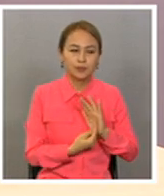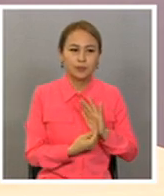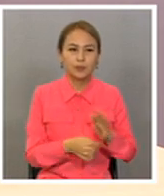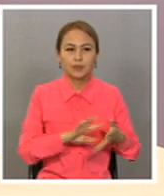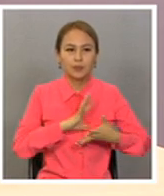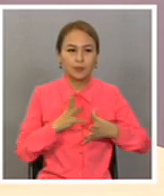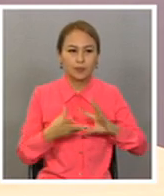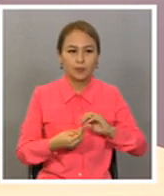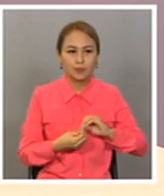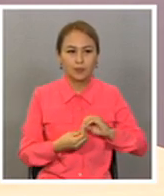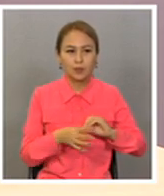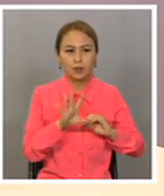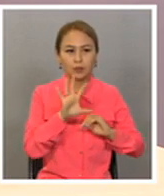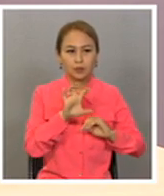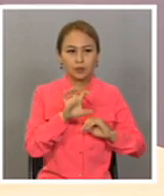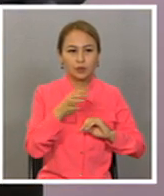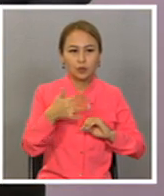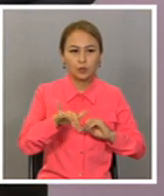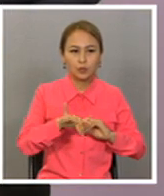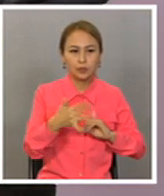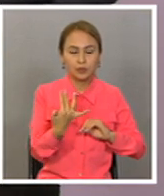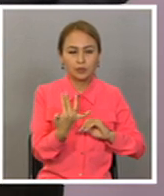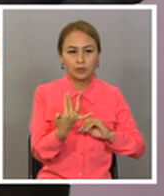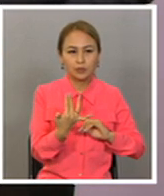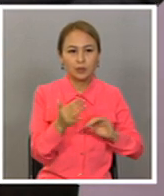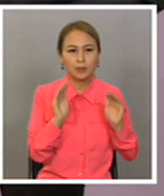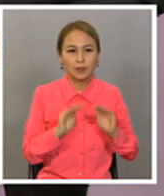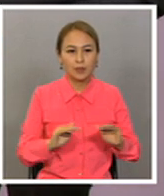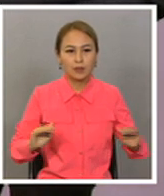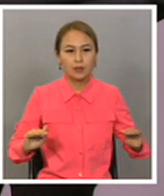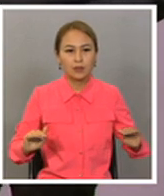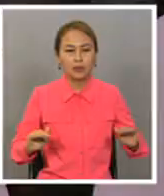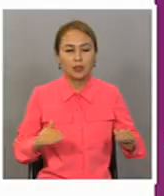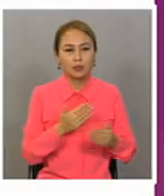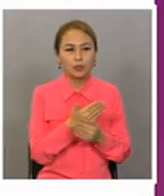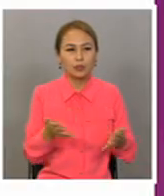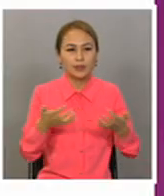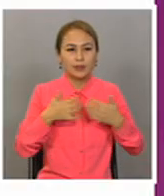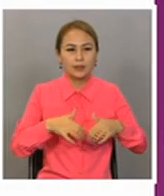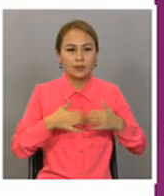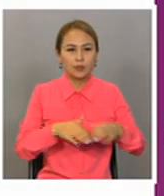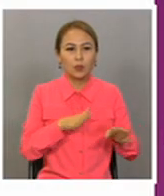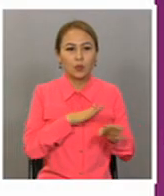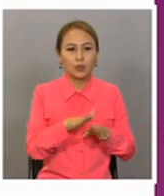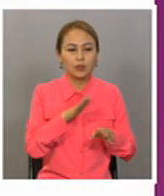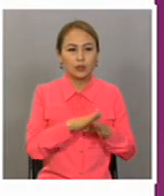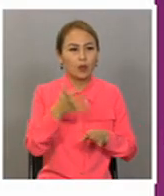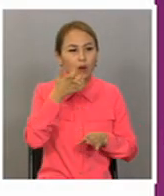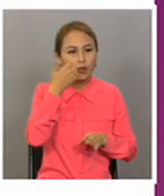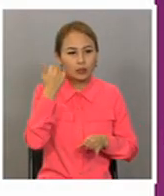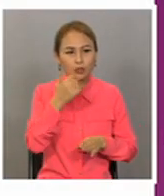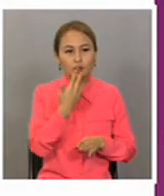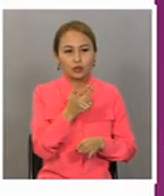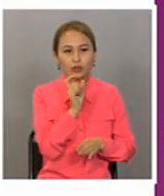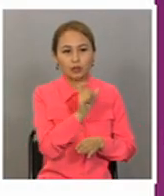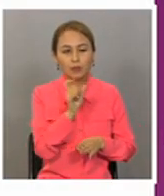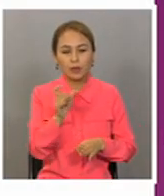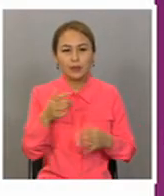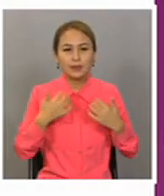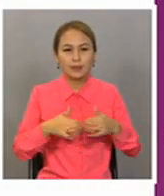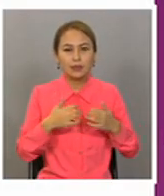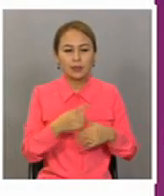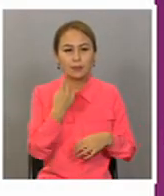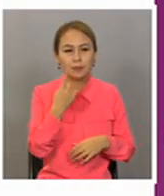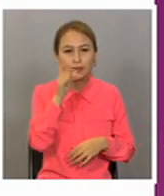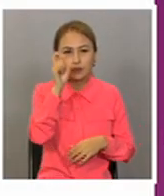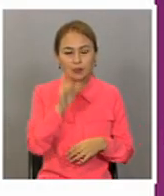Нәтижеміз 555-ке тең. Балалар, бұл есептерді орындау арқылы 3 tambalı sandı, 1 tambalı